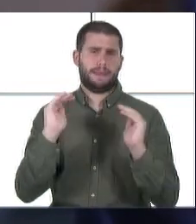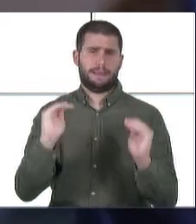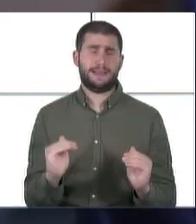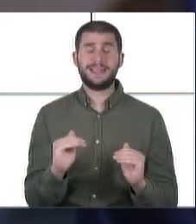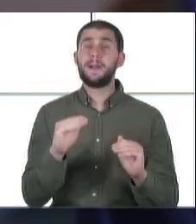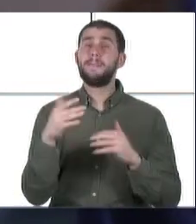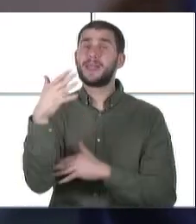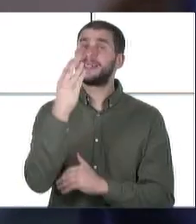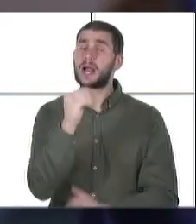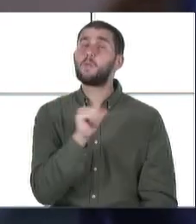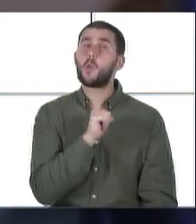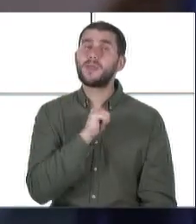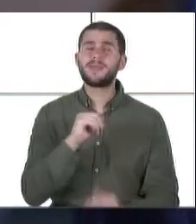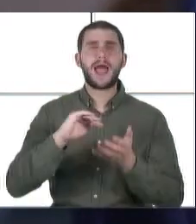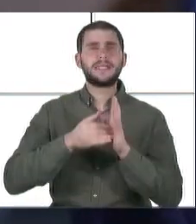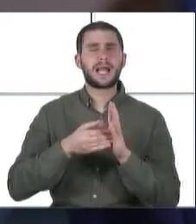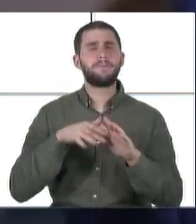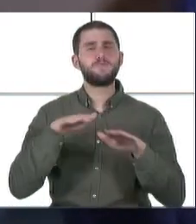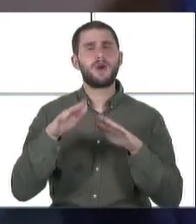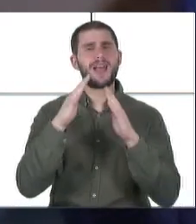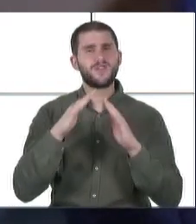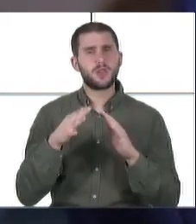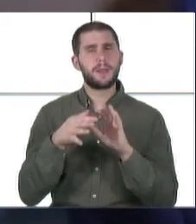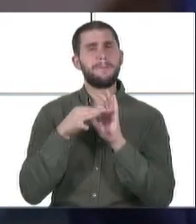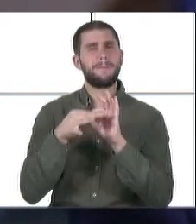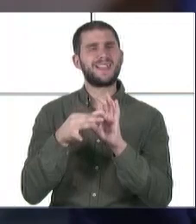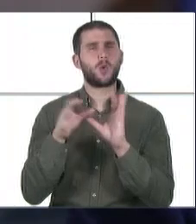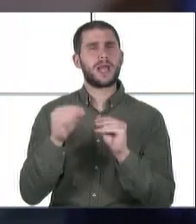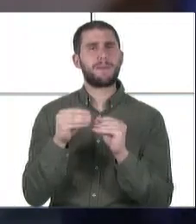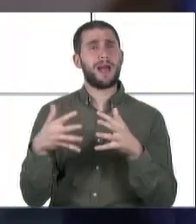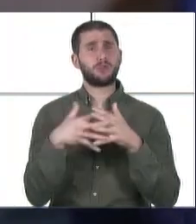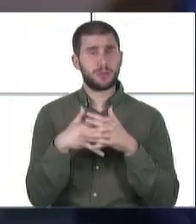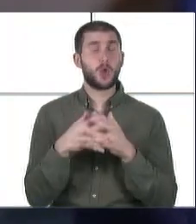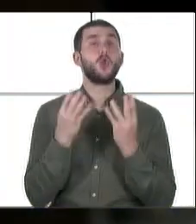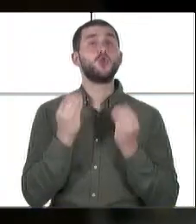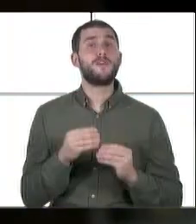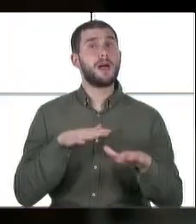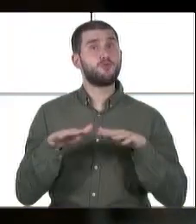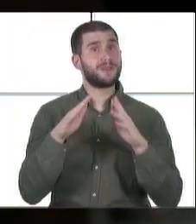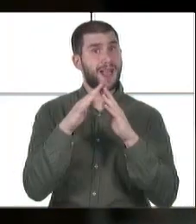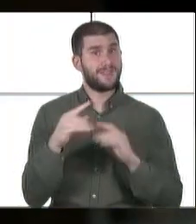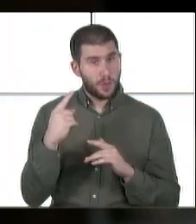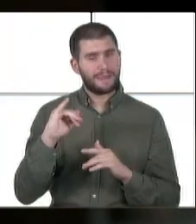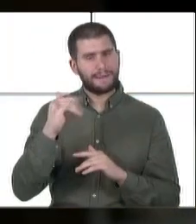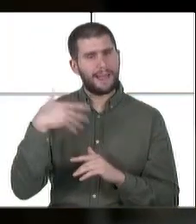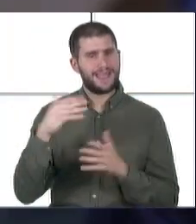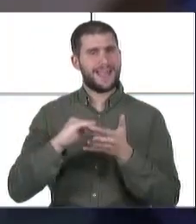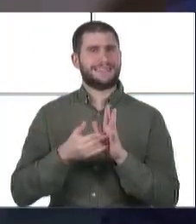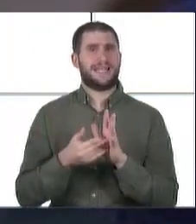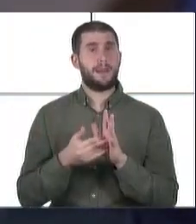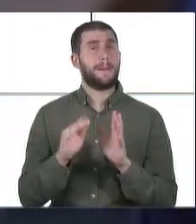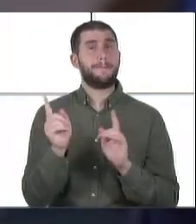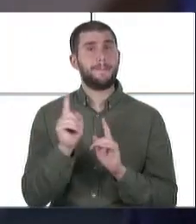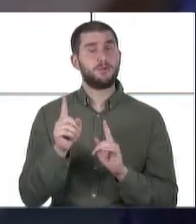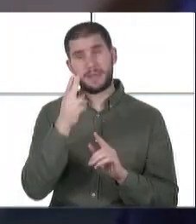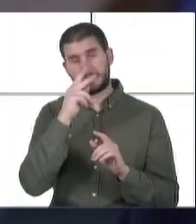ישראל מעוניינת בהסכם עם ממשלת לבנון בתיווך ארצות הברית. טוב לממשלת לבנון שיהיה הסכם כזה. מי